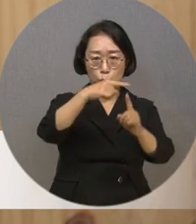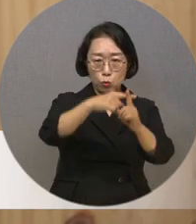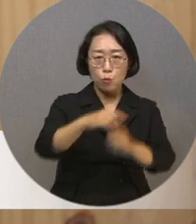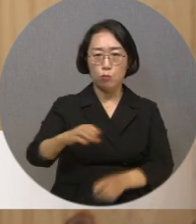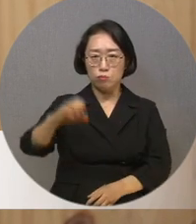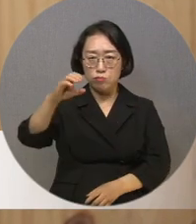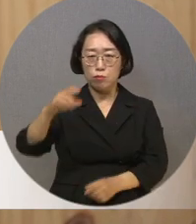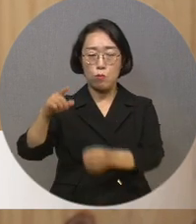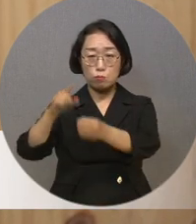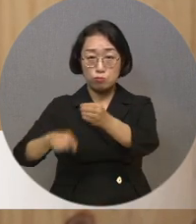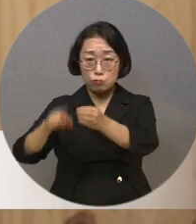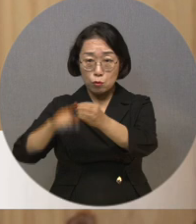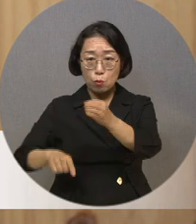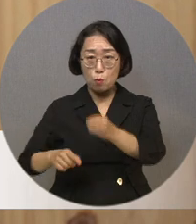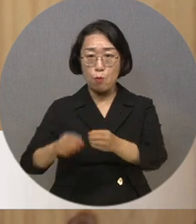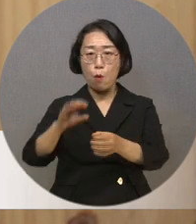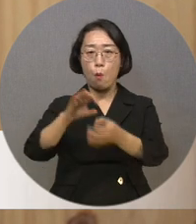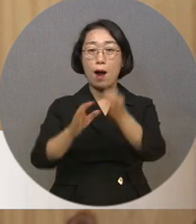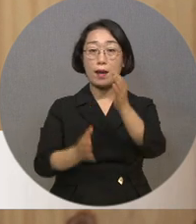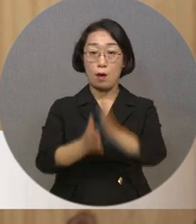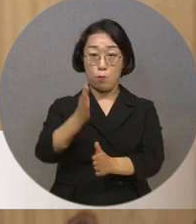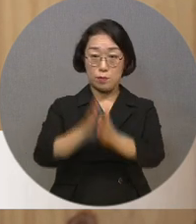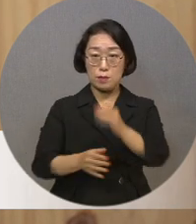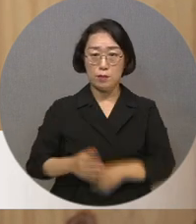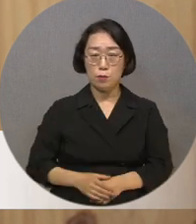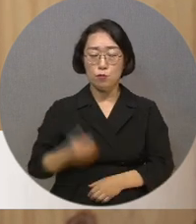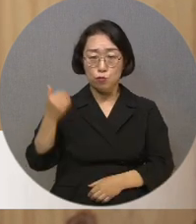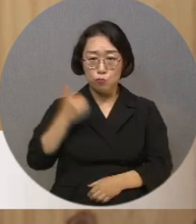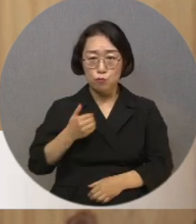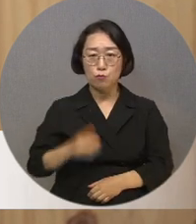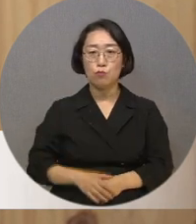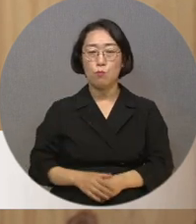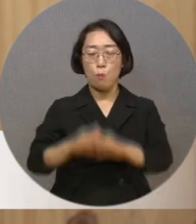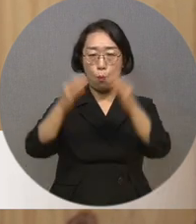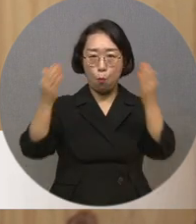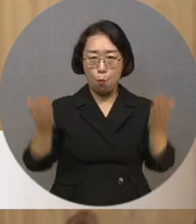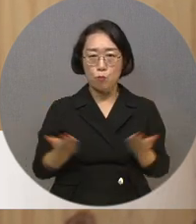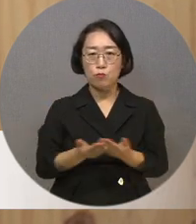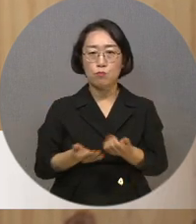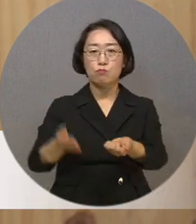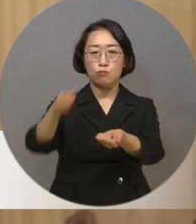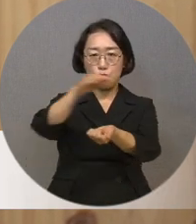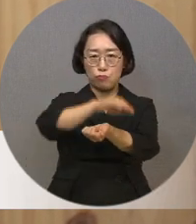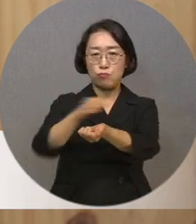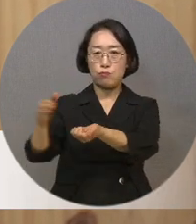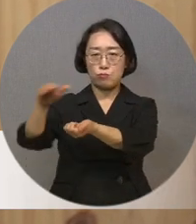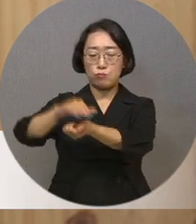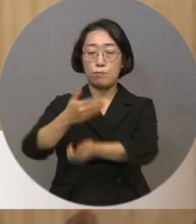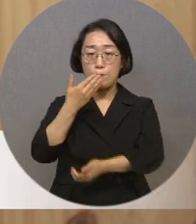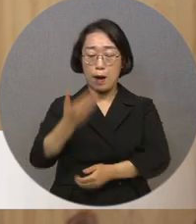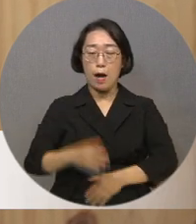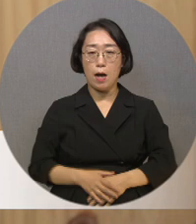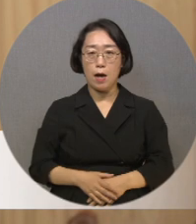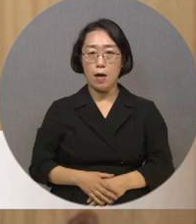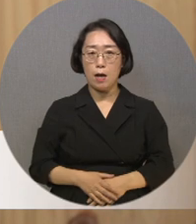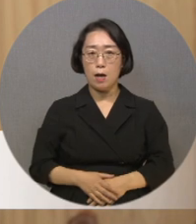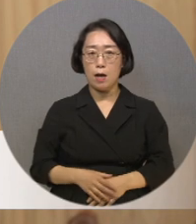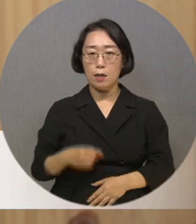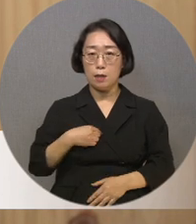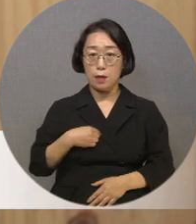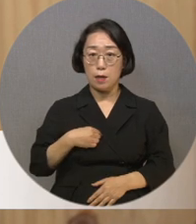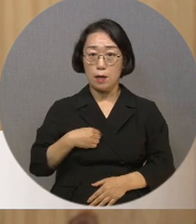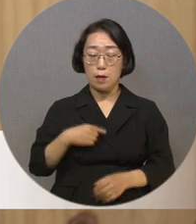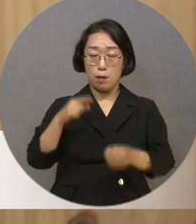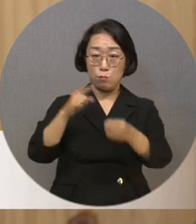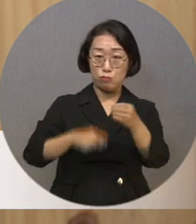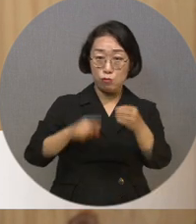불교, 종파에 관계없이 누가 오셔도 편안한 곳이고, 뭐 제가